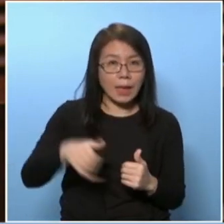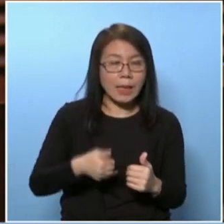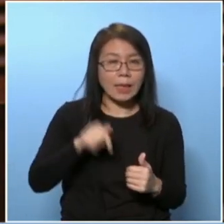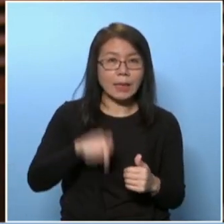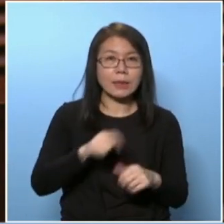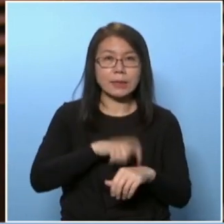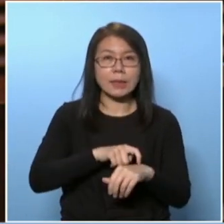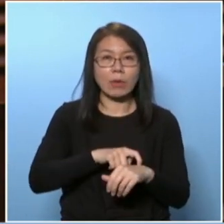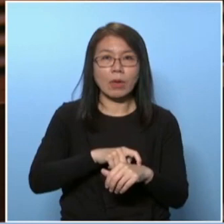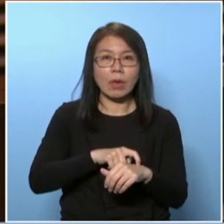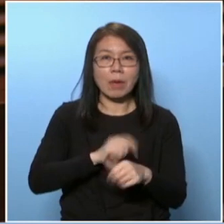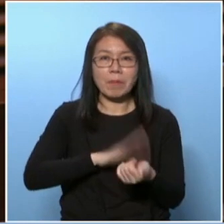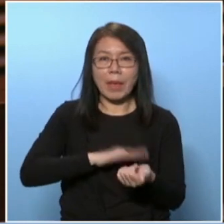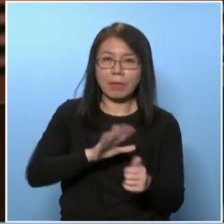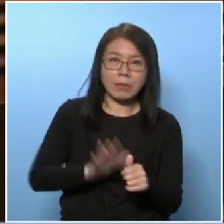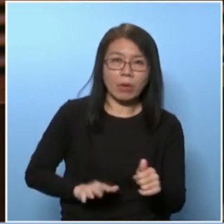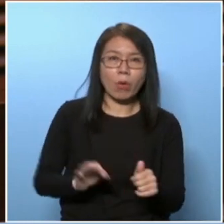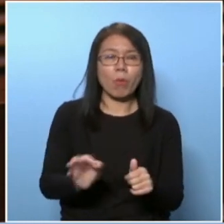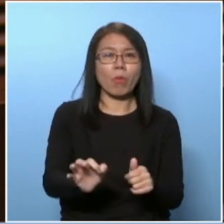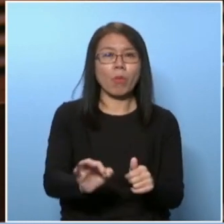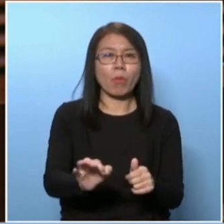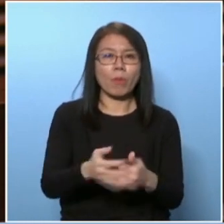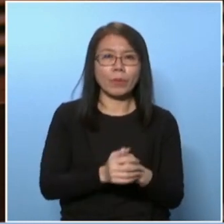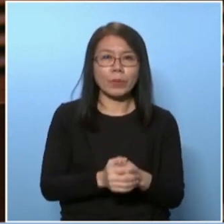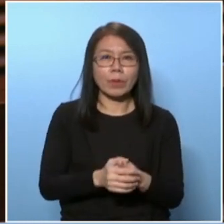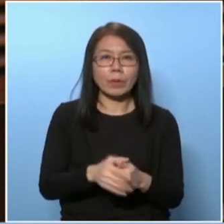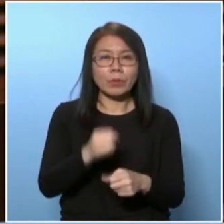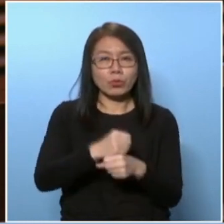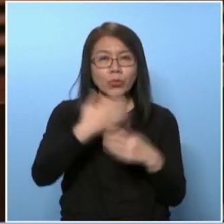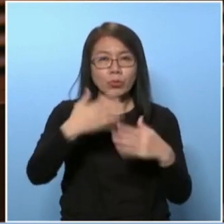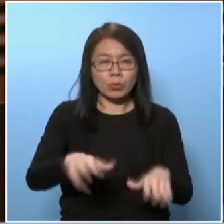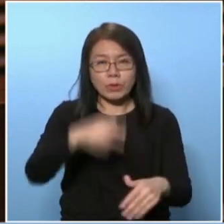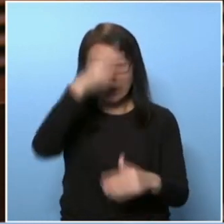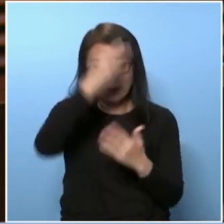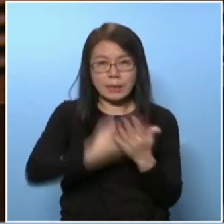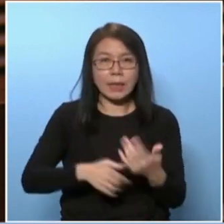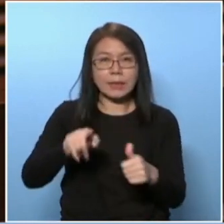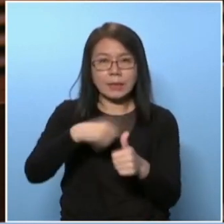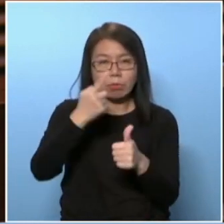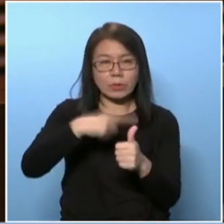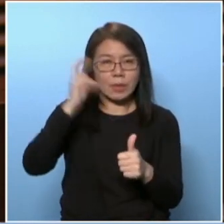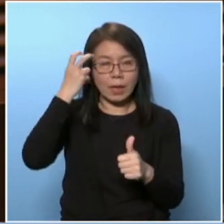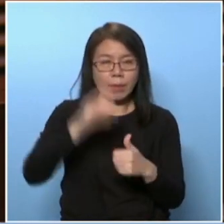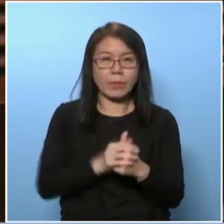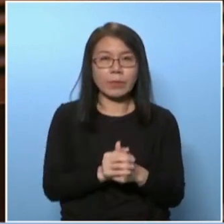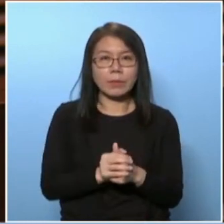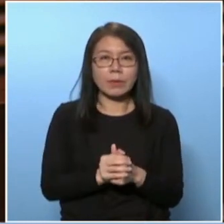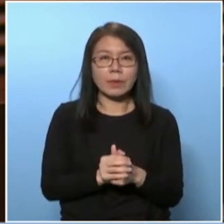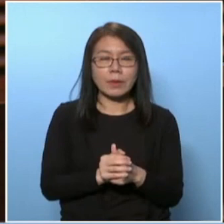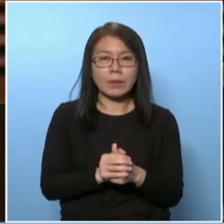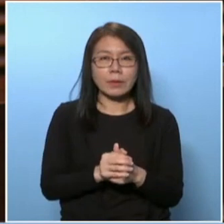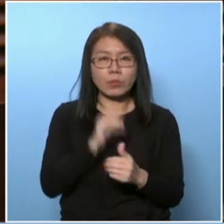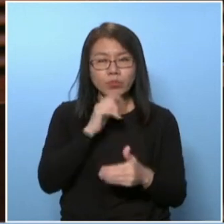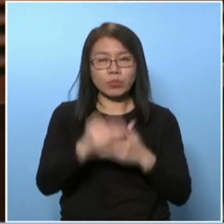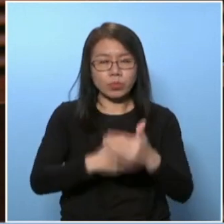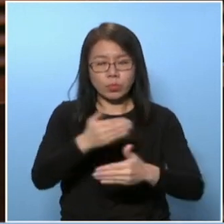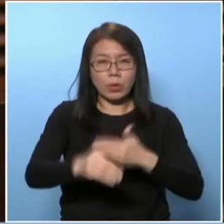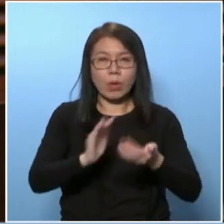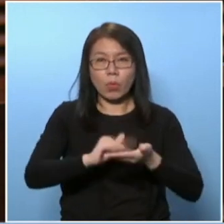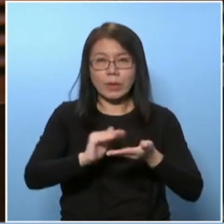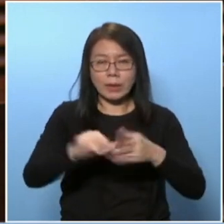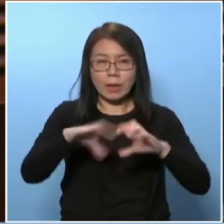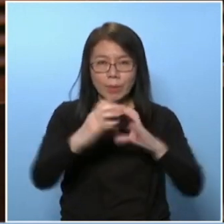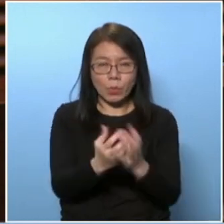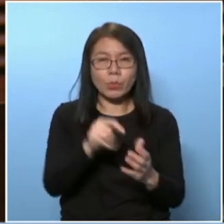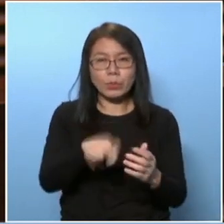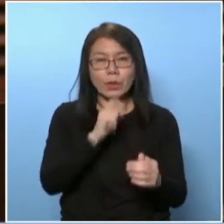會影響個疫情。然後呢做了這個我們自己的初步政策的看法之後呢，我們都會透過經過衛生當局，